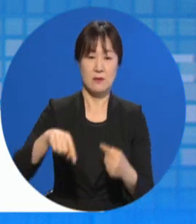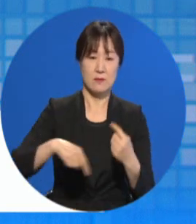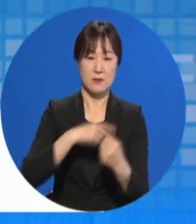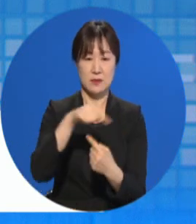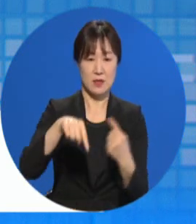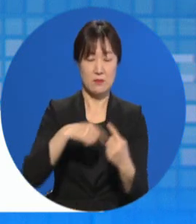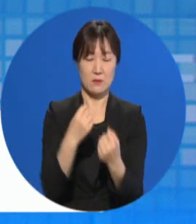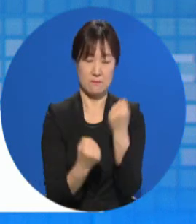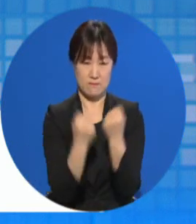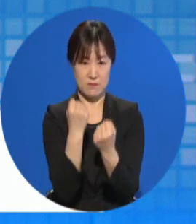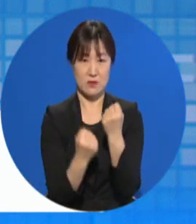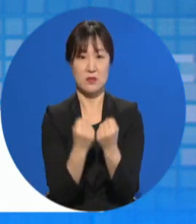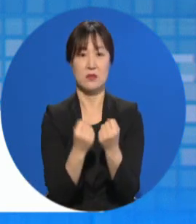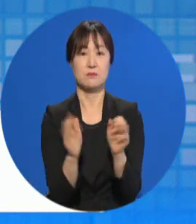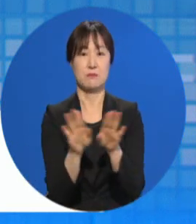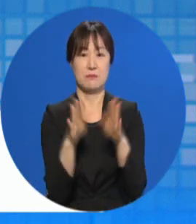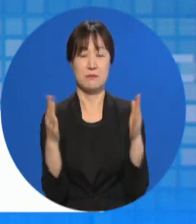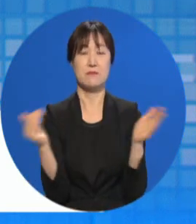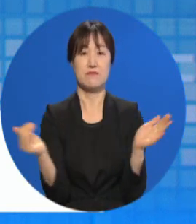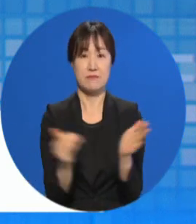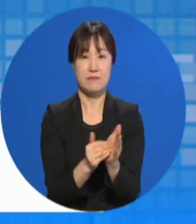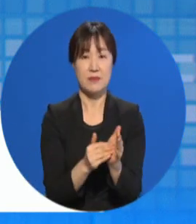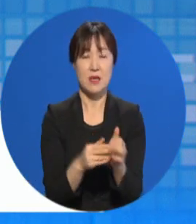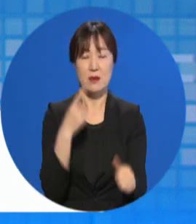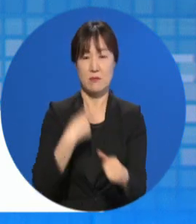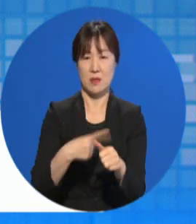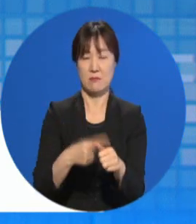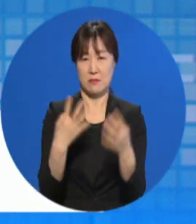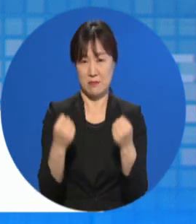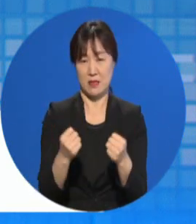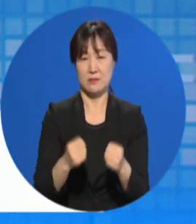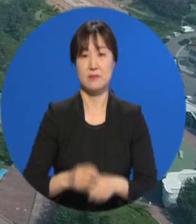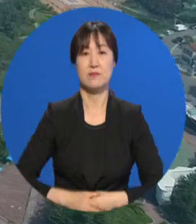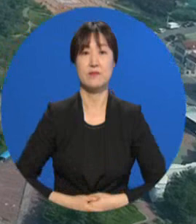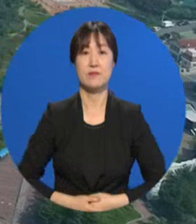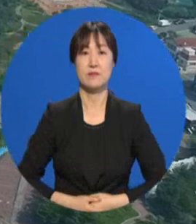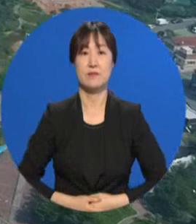업체만 배불렸다는 비판이 이어졌습니다. 문형철 기자입니다.